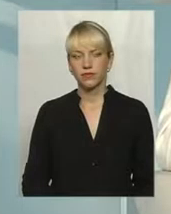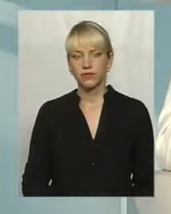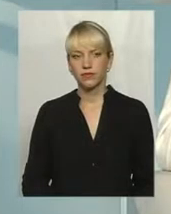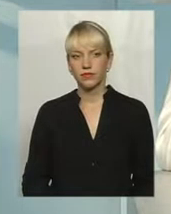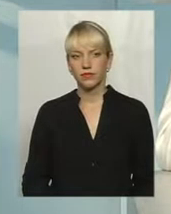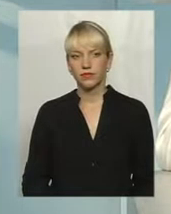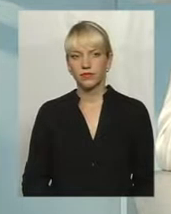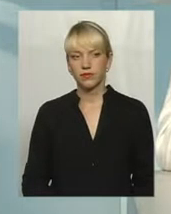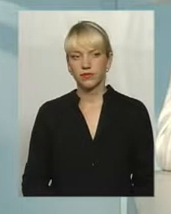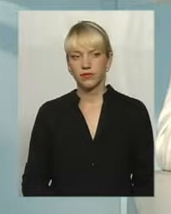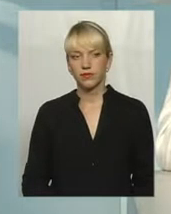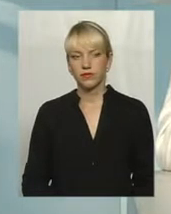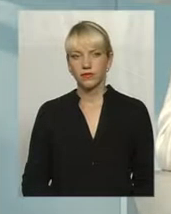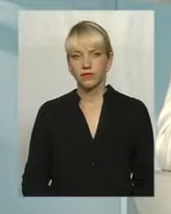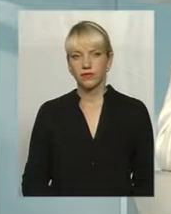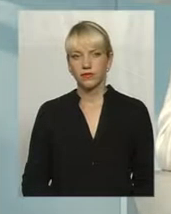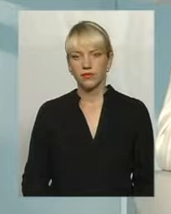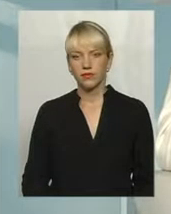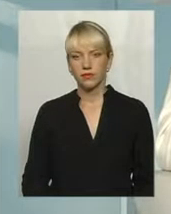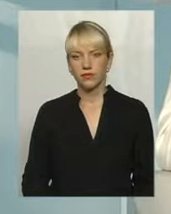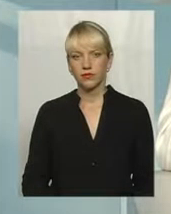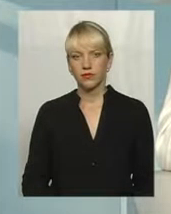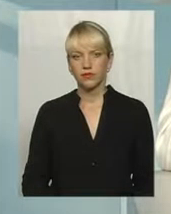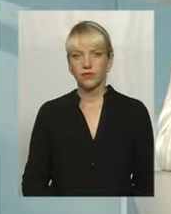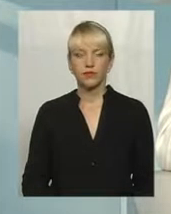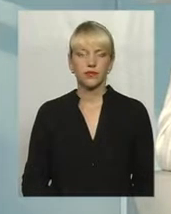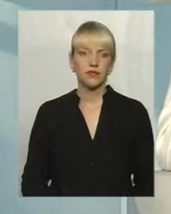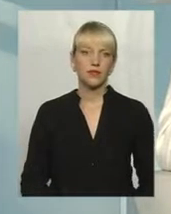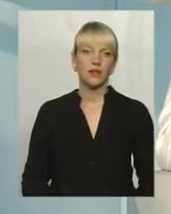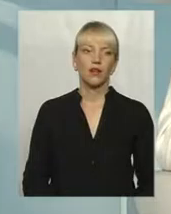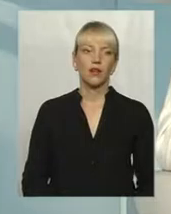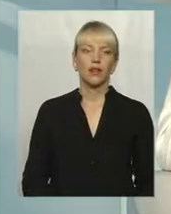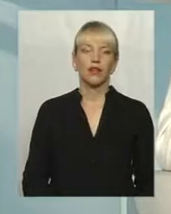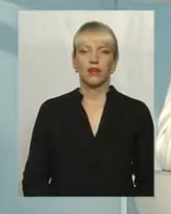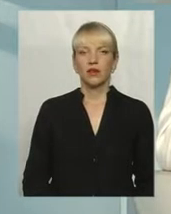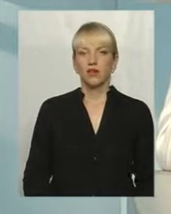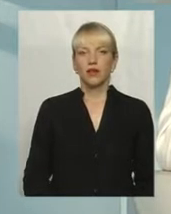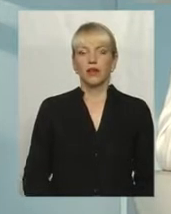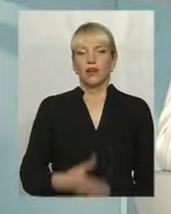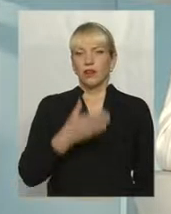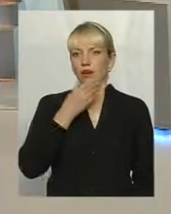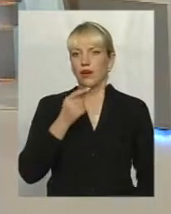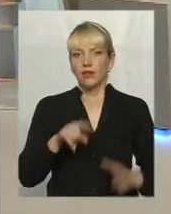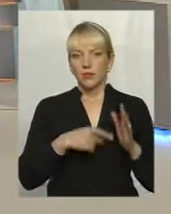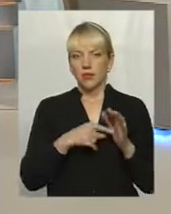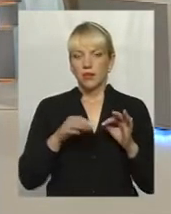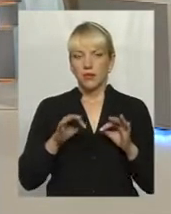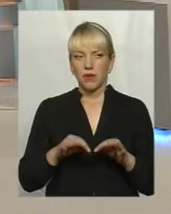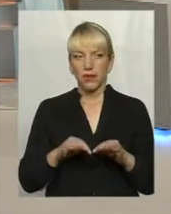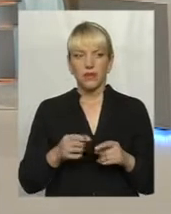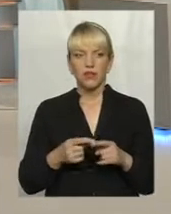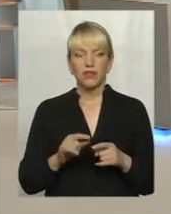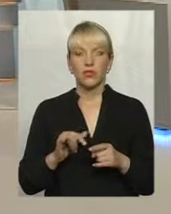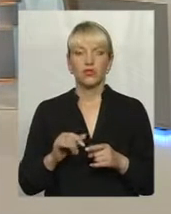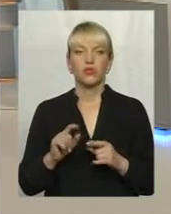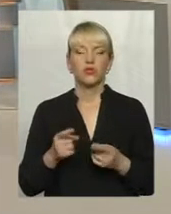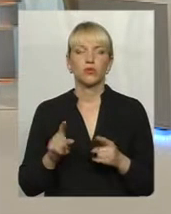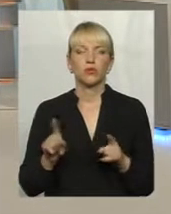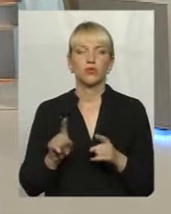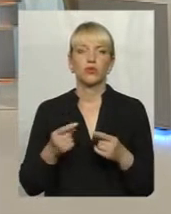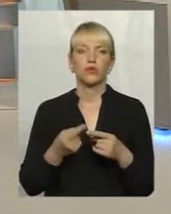мій вопрос після його відповіді. Дякую. Дуже хороше питання, і правильне, і логічне. Чому? Тому що у